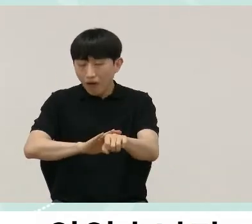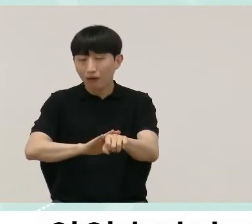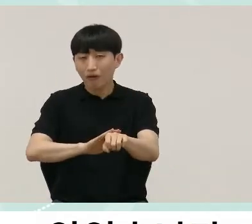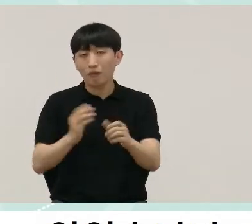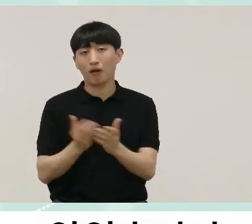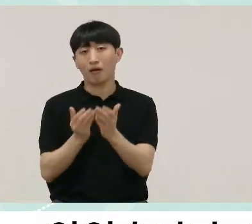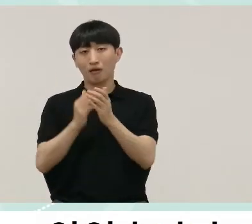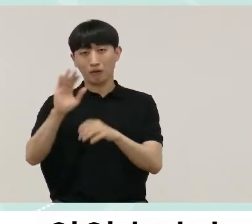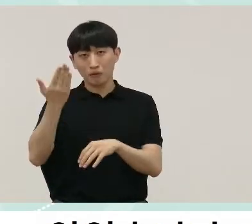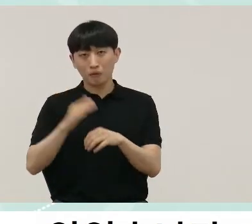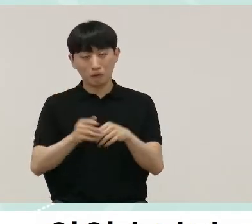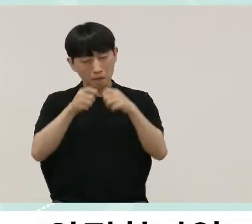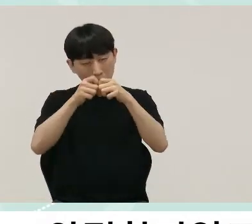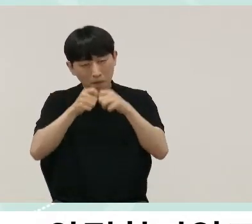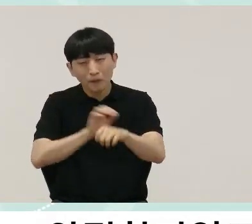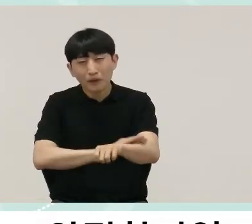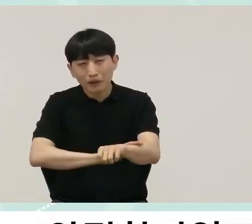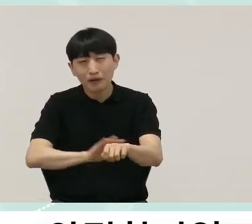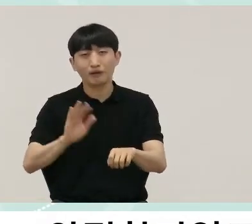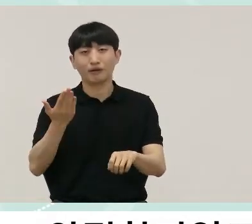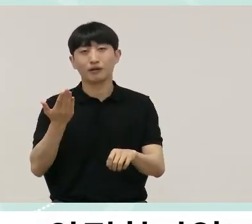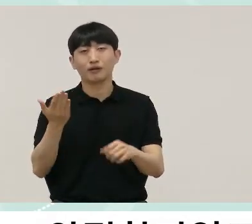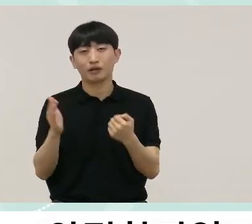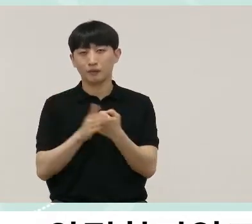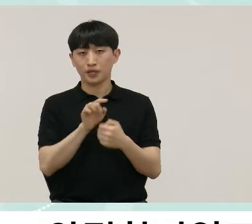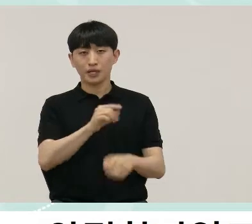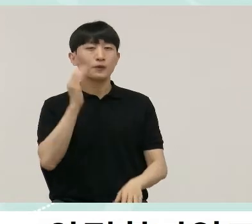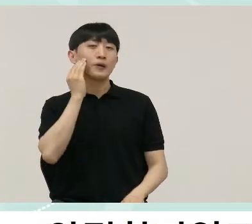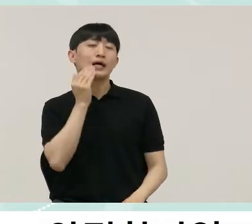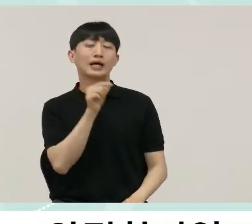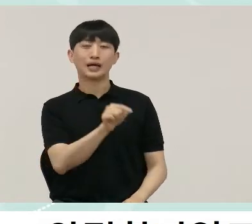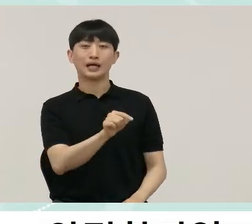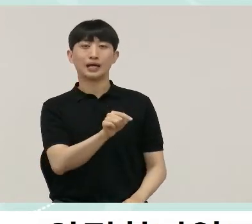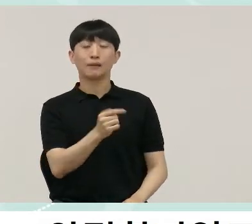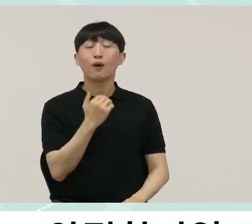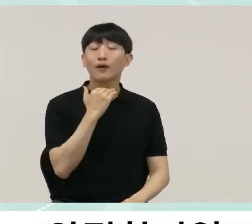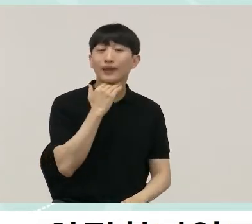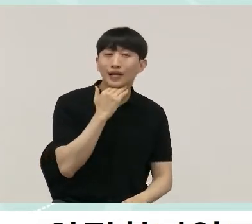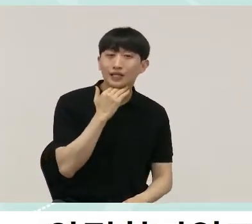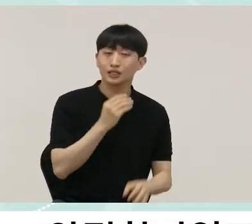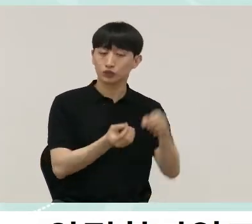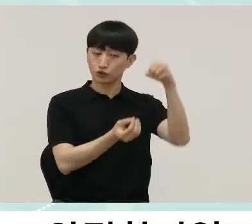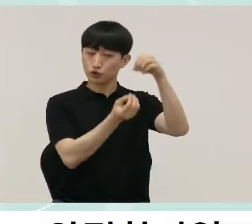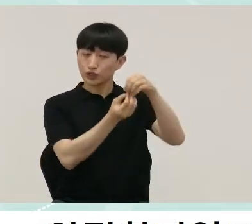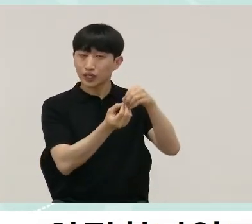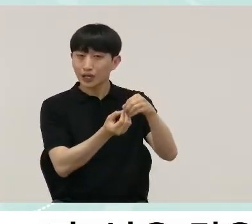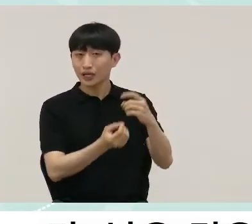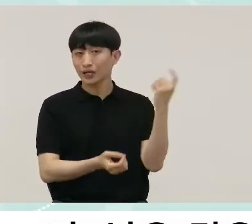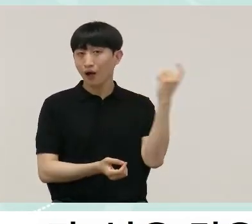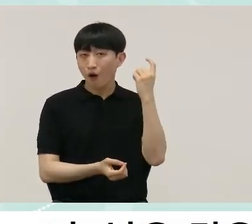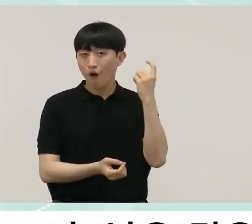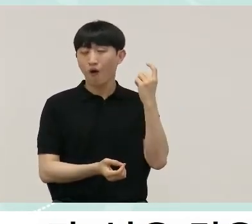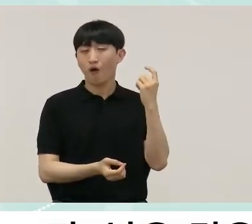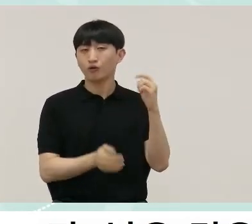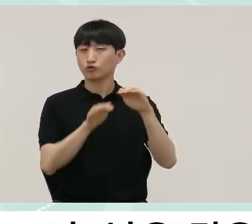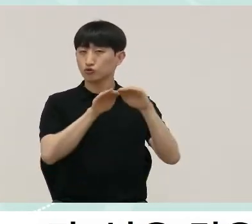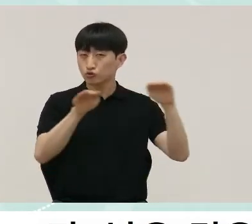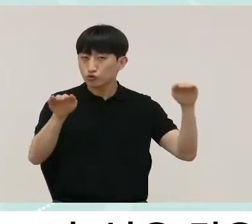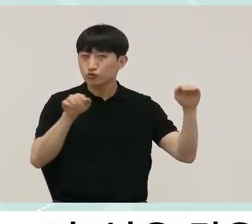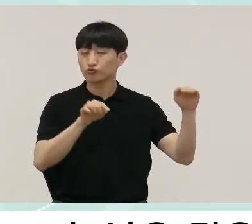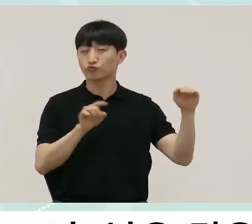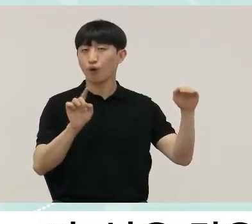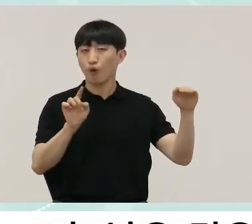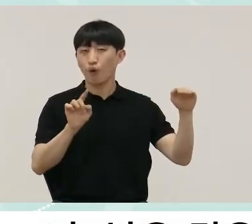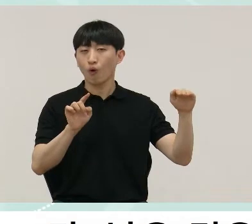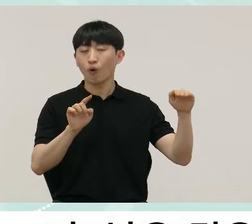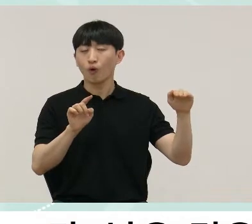되었습니다. 그러면 남은 것은 이제 환자의 요소입니다. 나이, 유전자, 청력 수준, 해부학 구조 이런